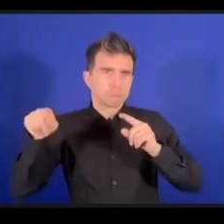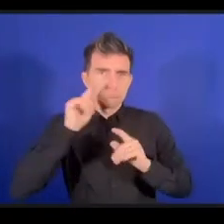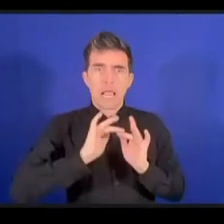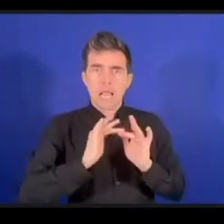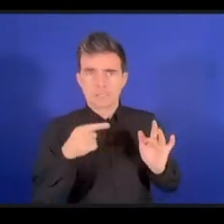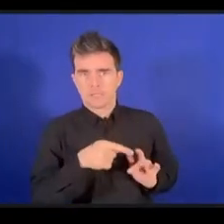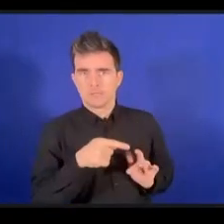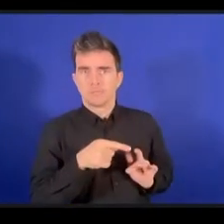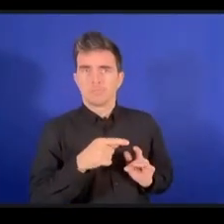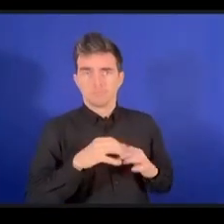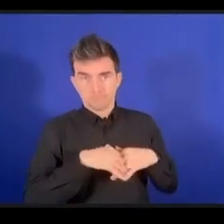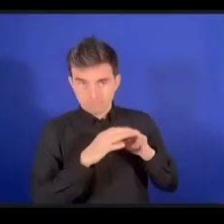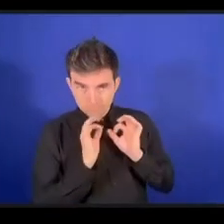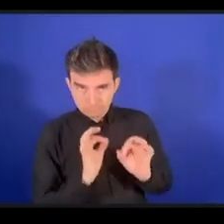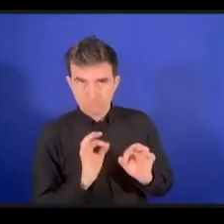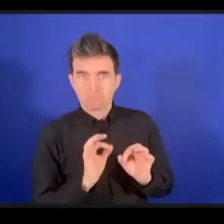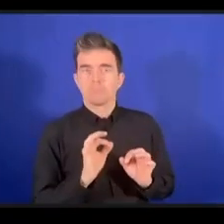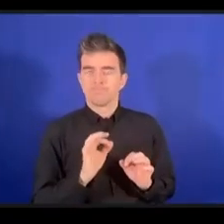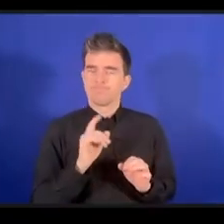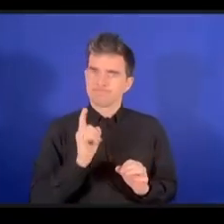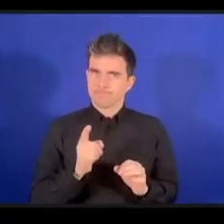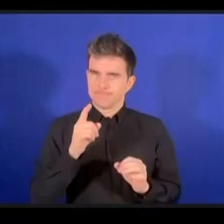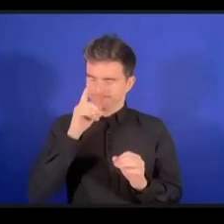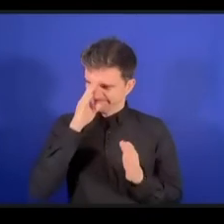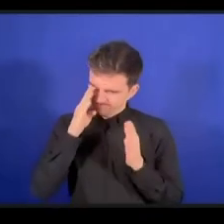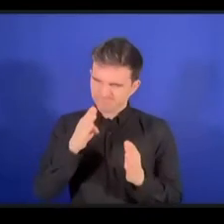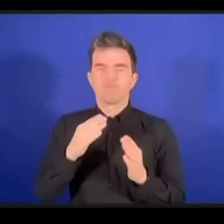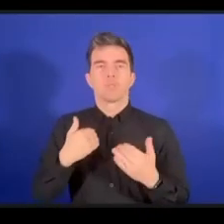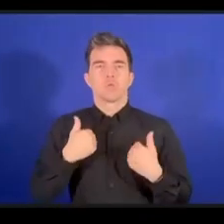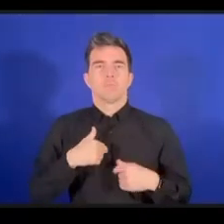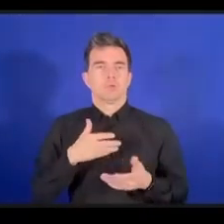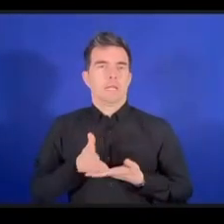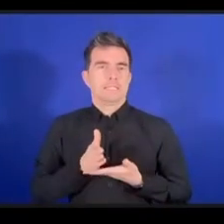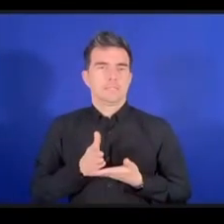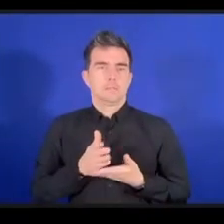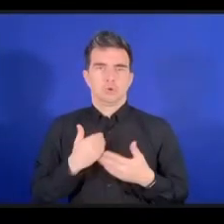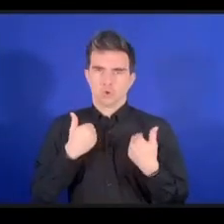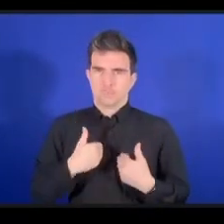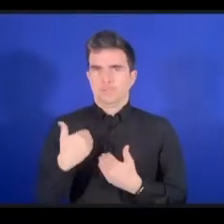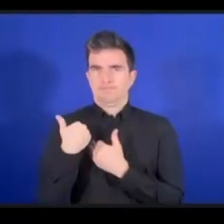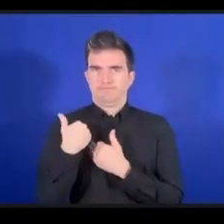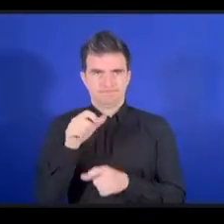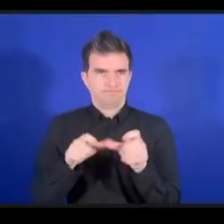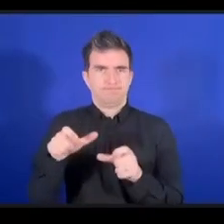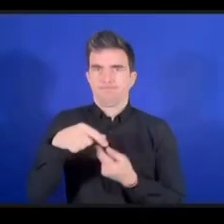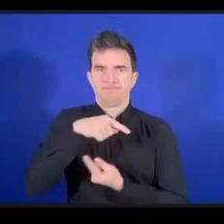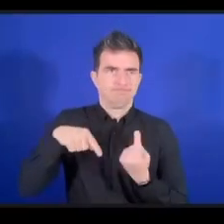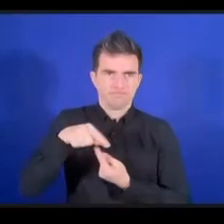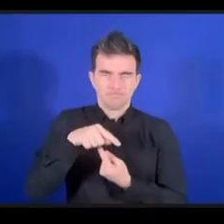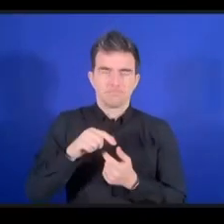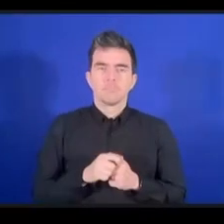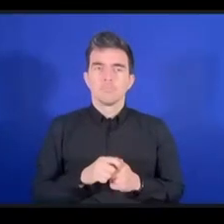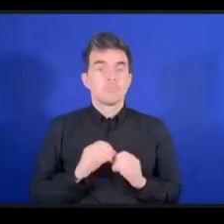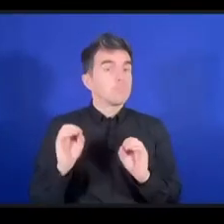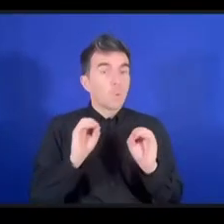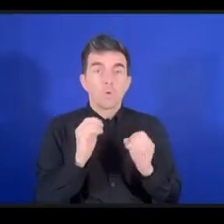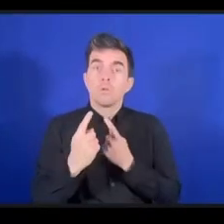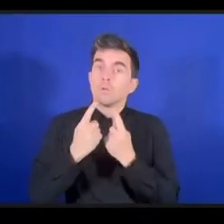重点放在人权和人类的义务，这一点没有讲。